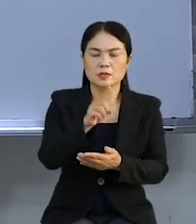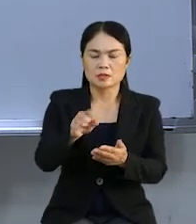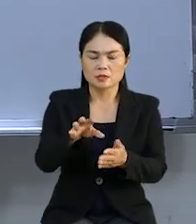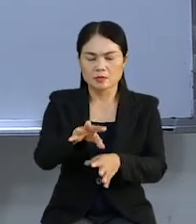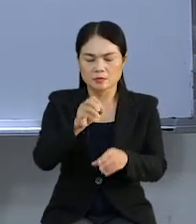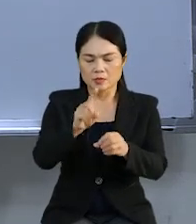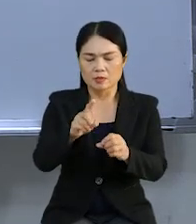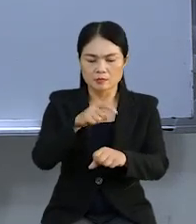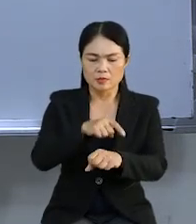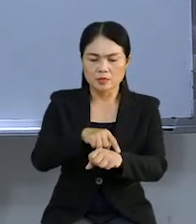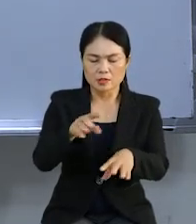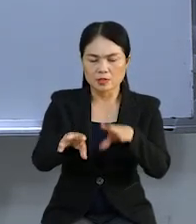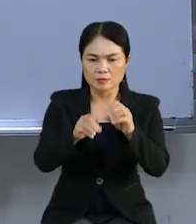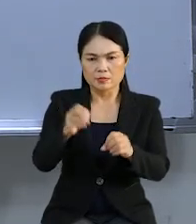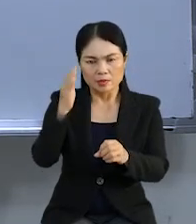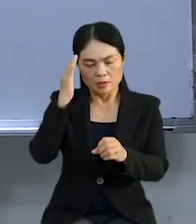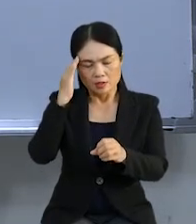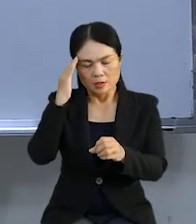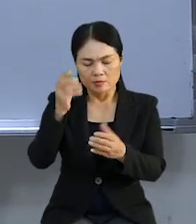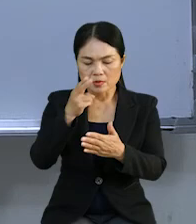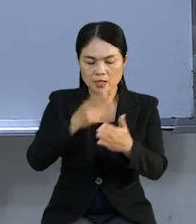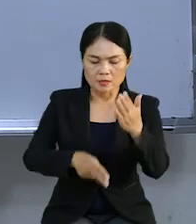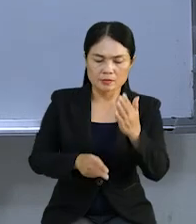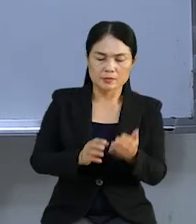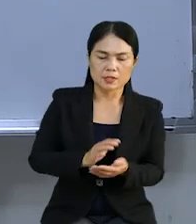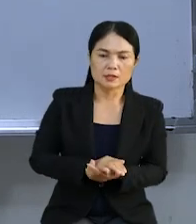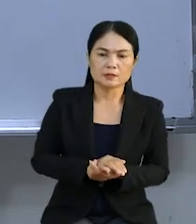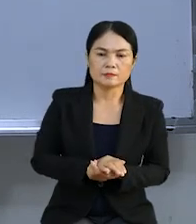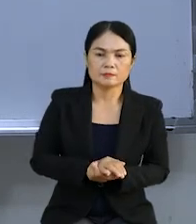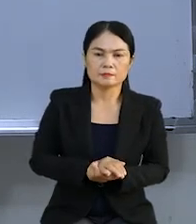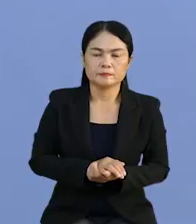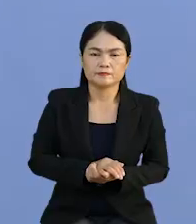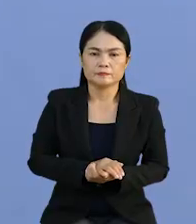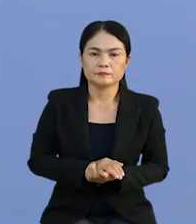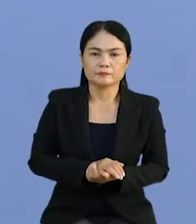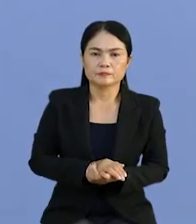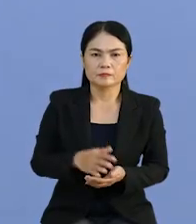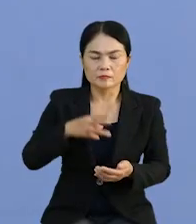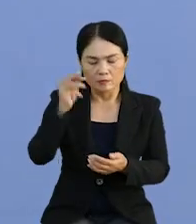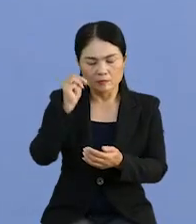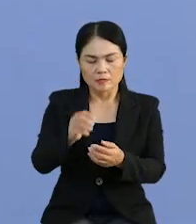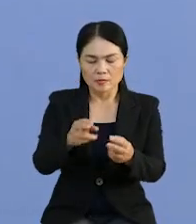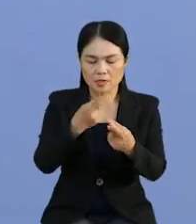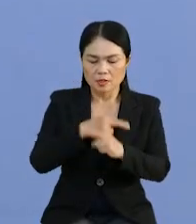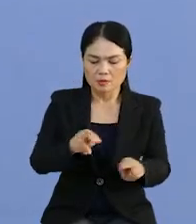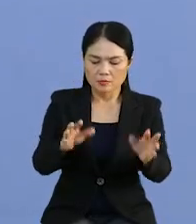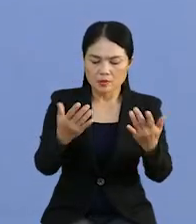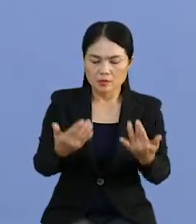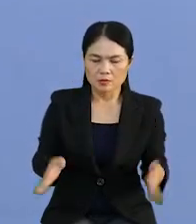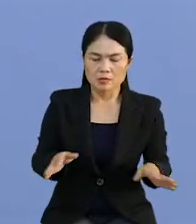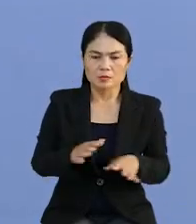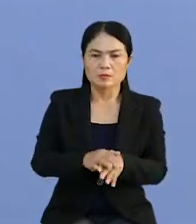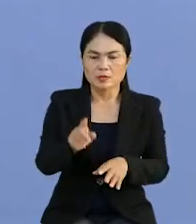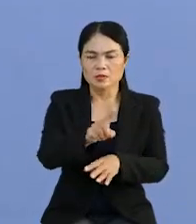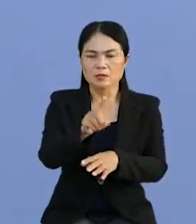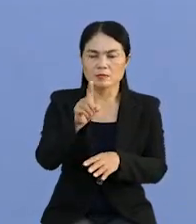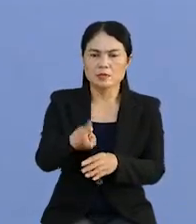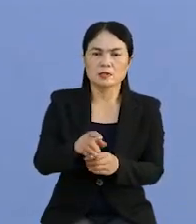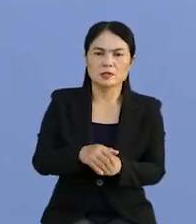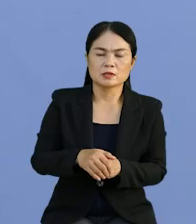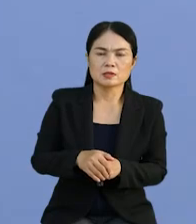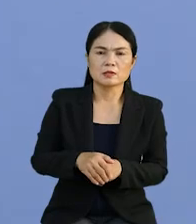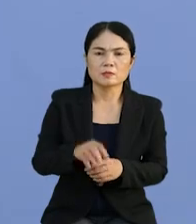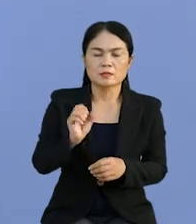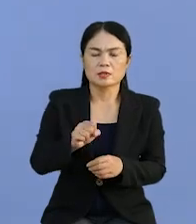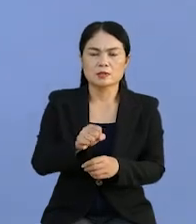รียนมวยมังศึกษานี้ก้นเจ็ดจำบ้านเอาไว้คละลูกครูคำตะกอนเตรียมรุ่ยรอหายจะลูกครูสัวนะก้นบ